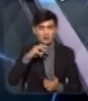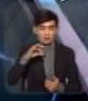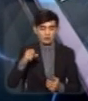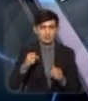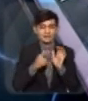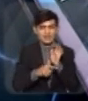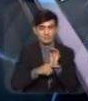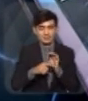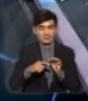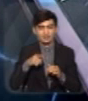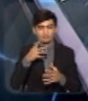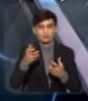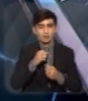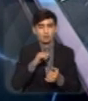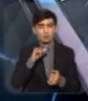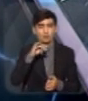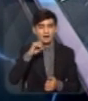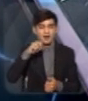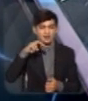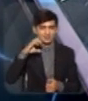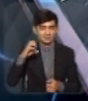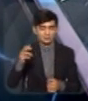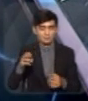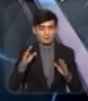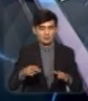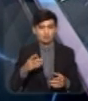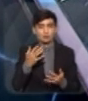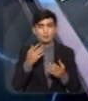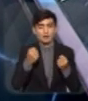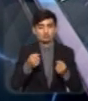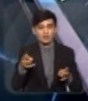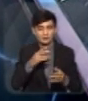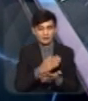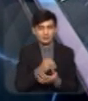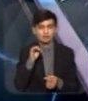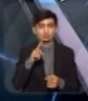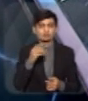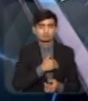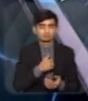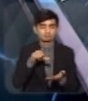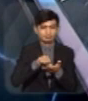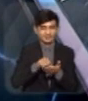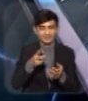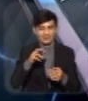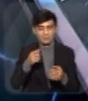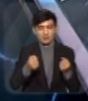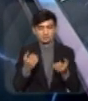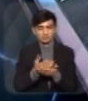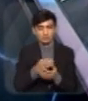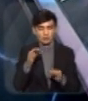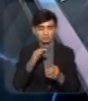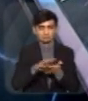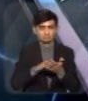70 получил житель Уральска. Сколько автомобилей еще осталось? И что необходимо сделать, чтобы стать обладателем машины в нашем